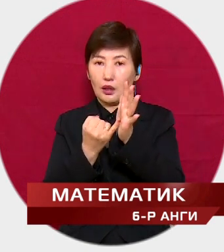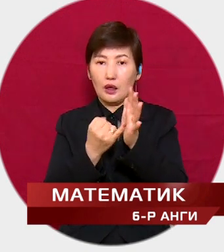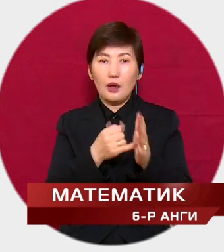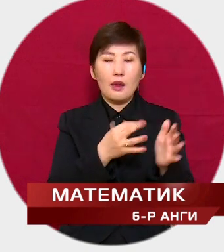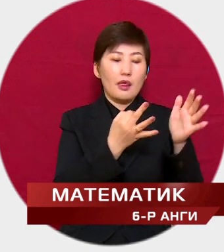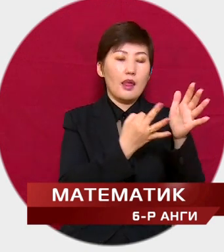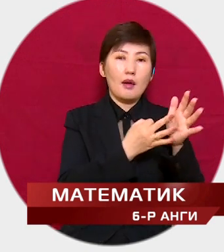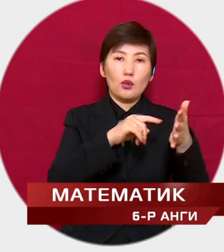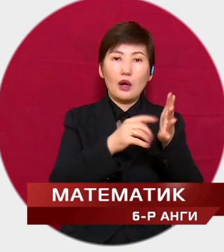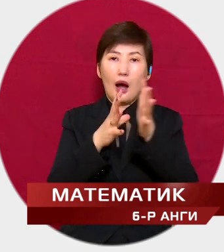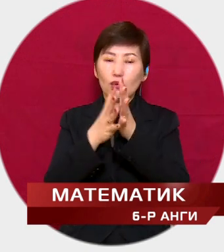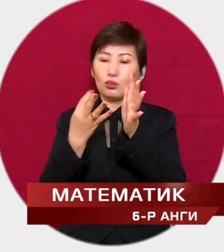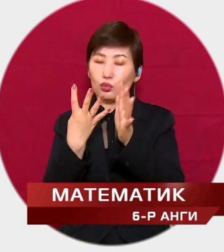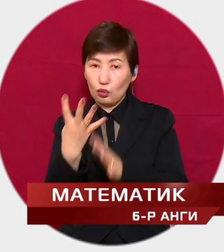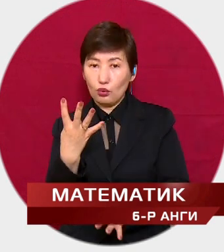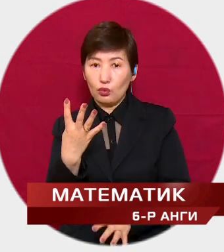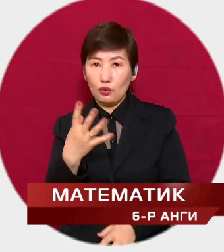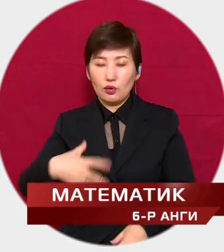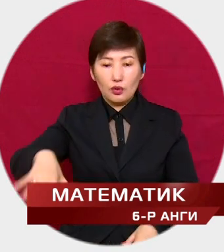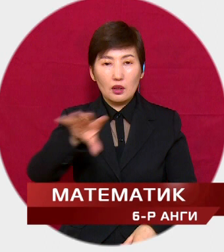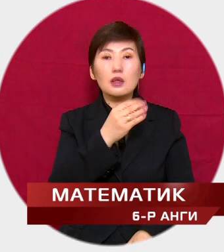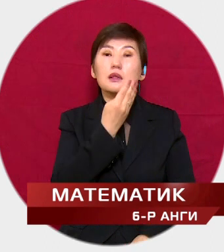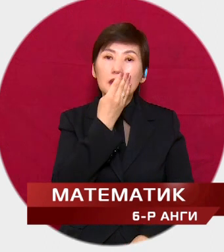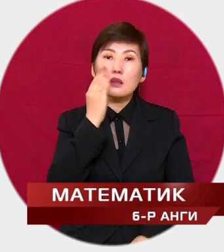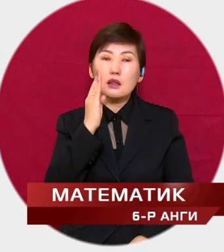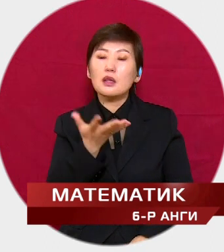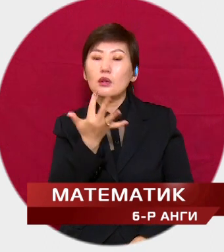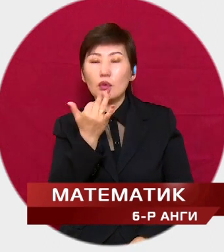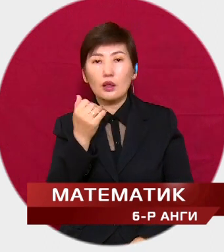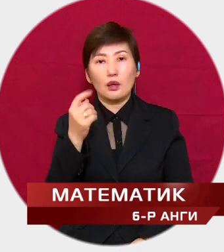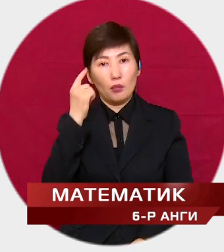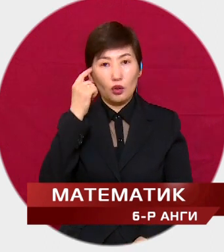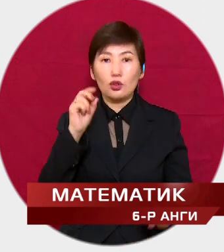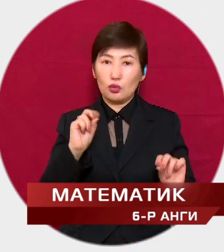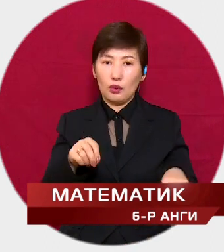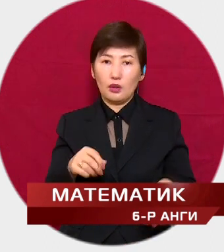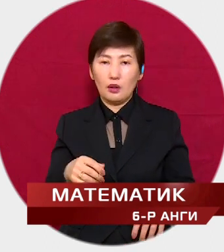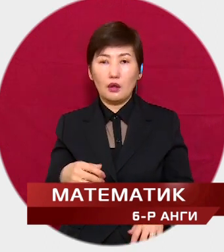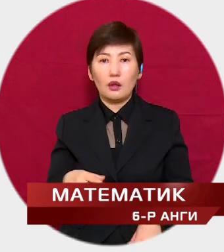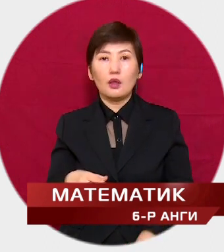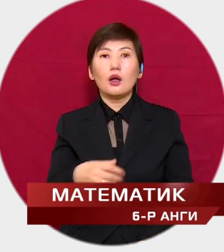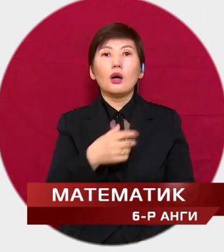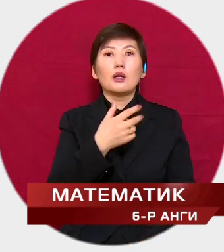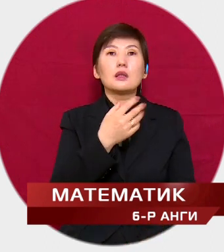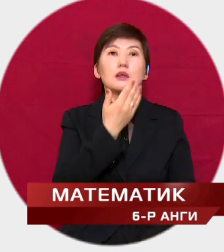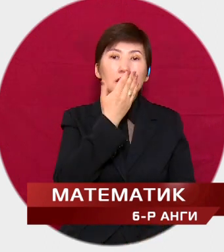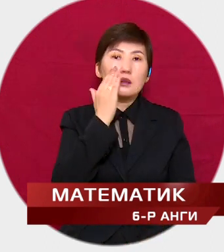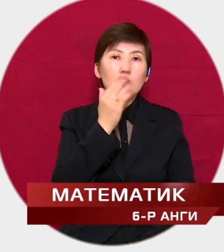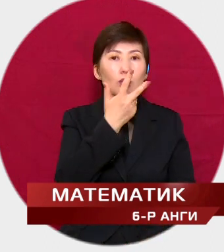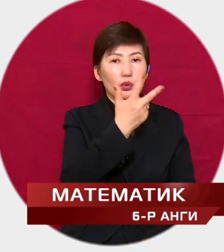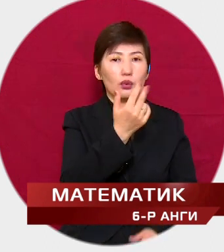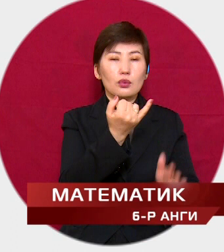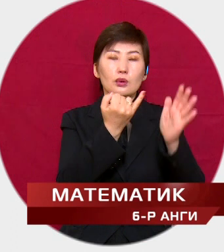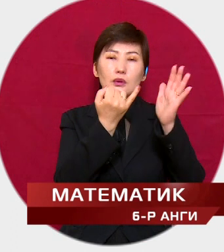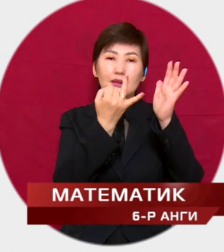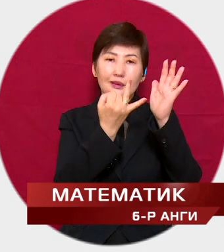үржүүлээд нийт цэцгийн тоо бол гарч ирнэ. Ингээд нийт тарьсан цэцгийн тоо бол 373 ширхэг